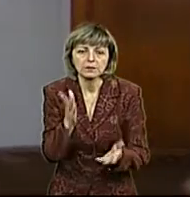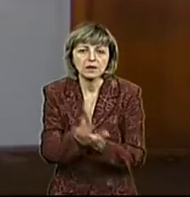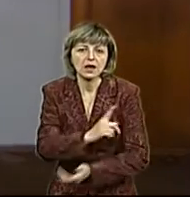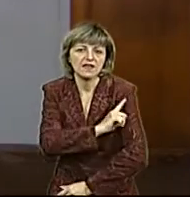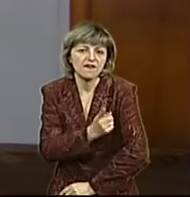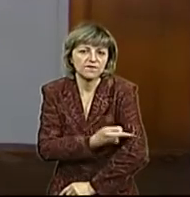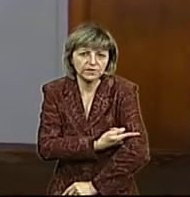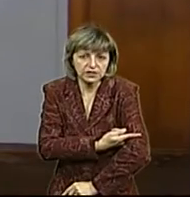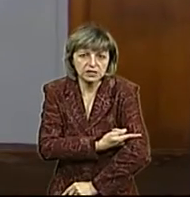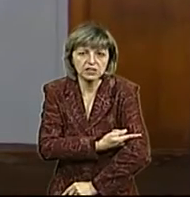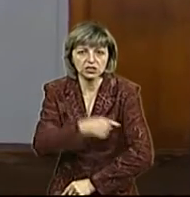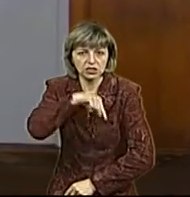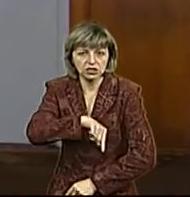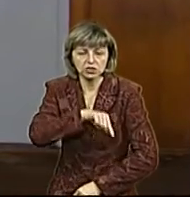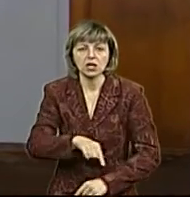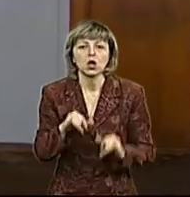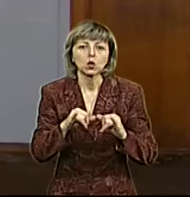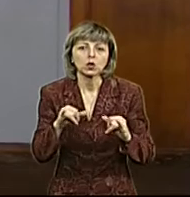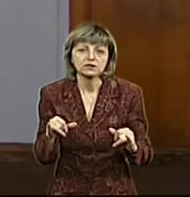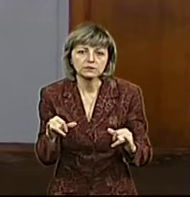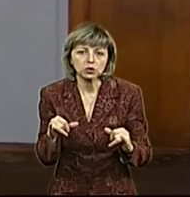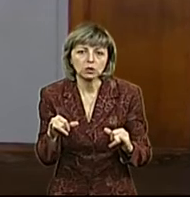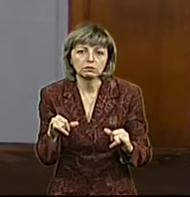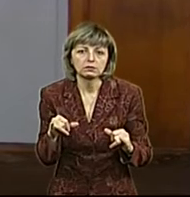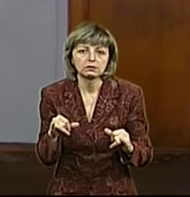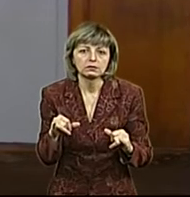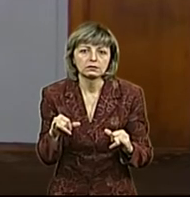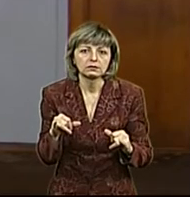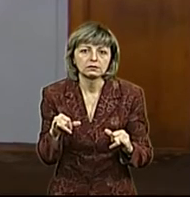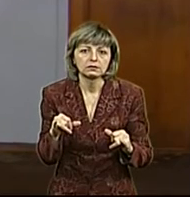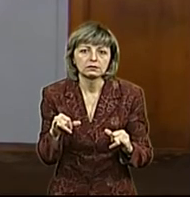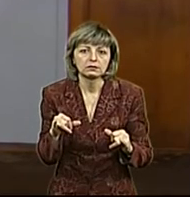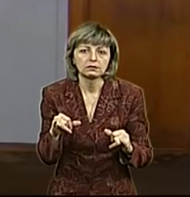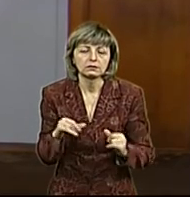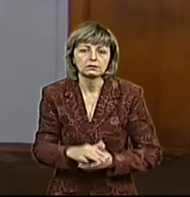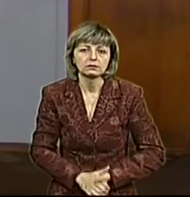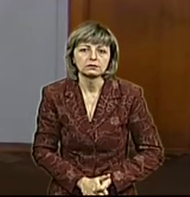фізичним вихованням, розвитком скорше, з